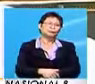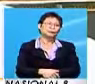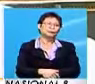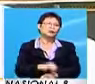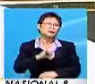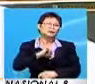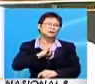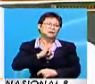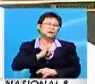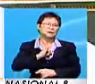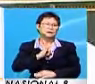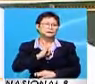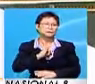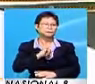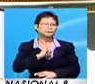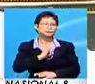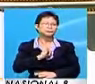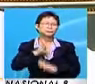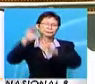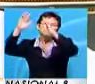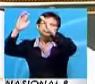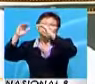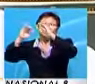Saya berharap kita boleh